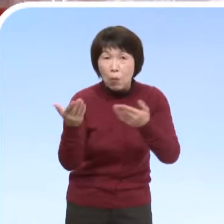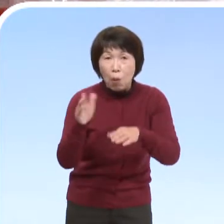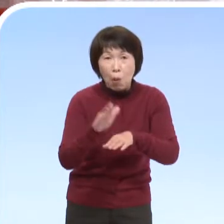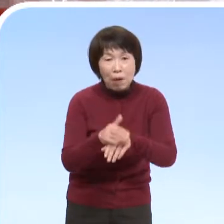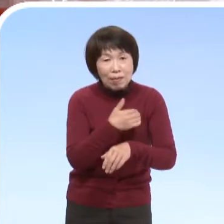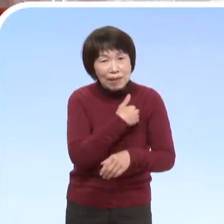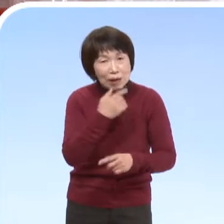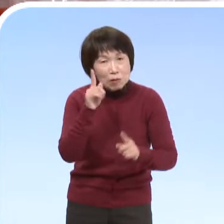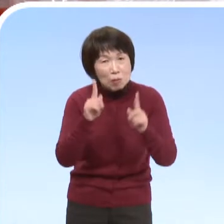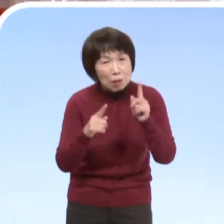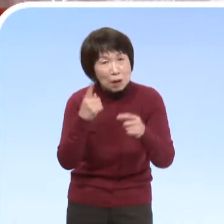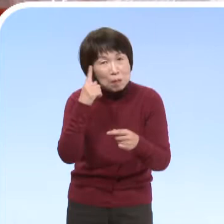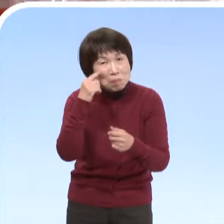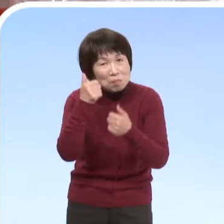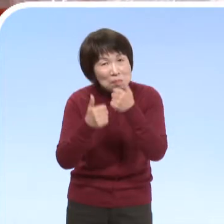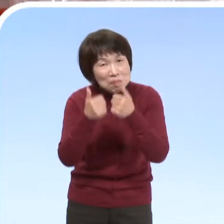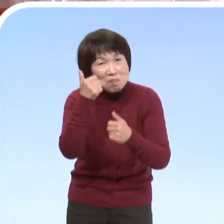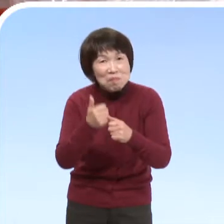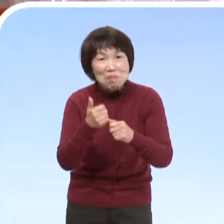行っているんです。